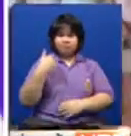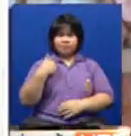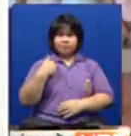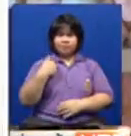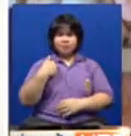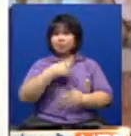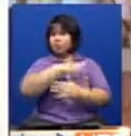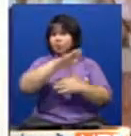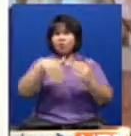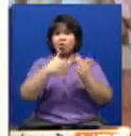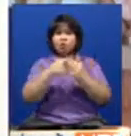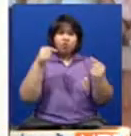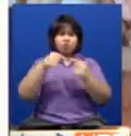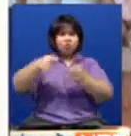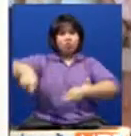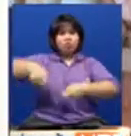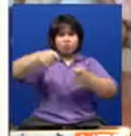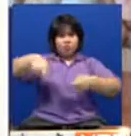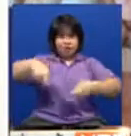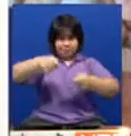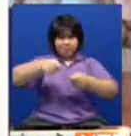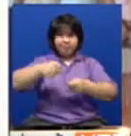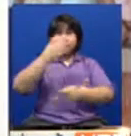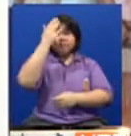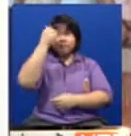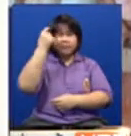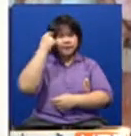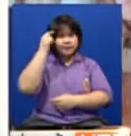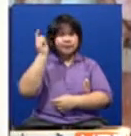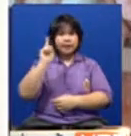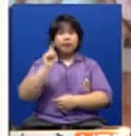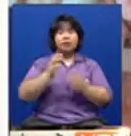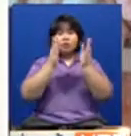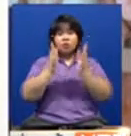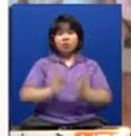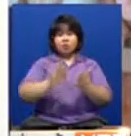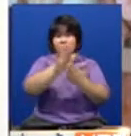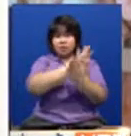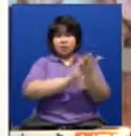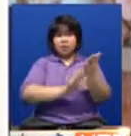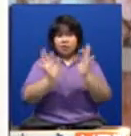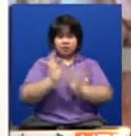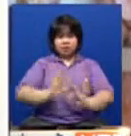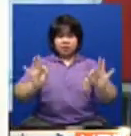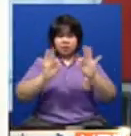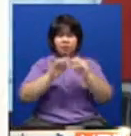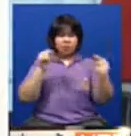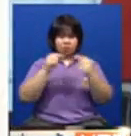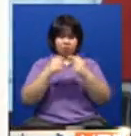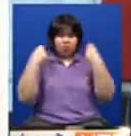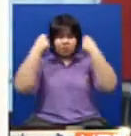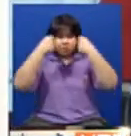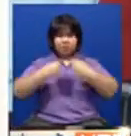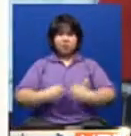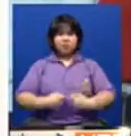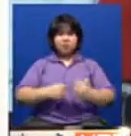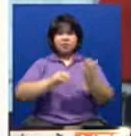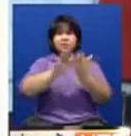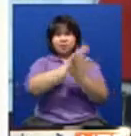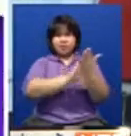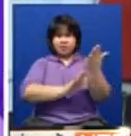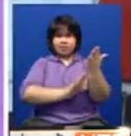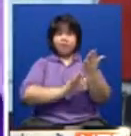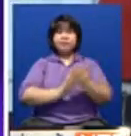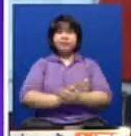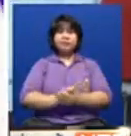กันทั่วเมืองเพื่อต้อนรับเทศกาลสงกรานต์นะคะเพื่อหวังดึงนะคะคนไทยได้เห็นความสำคัญของชุดประจำชาติด้วยค่ะสร้างขอนแก่น